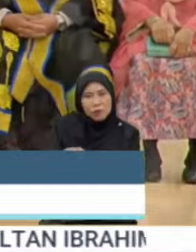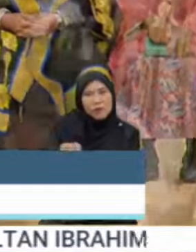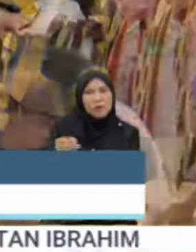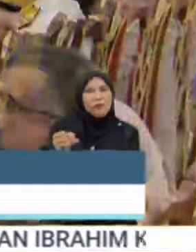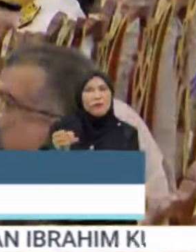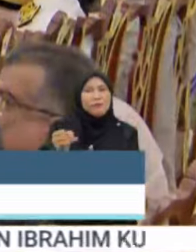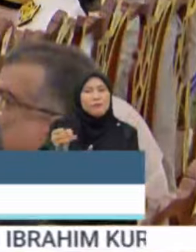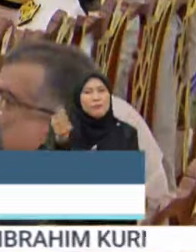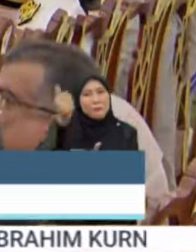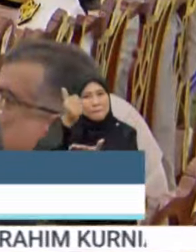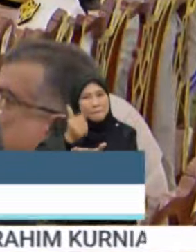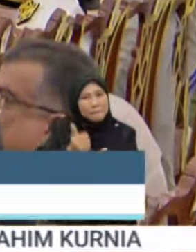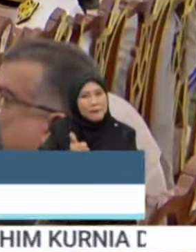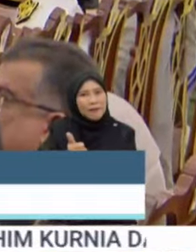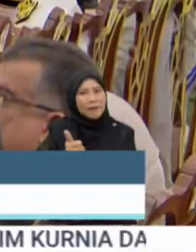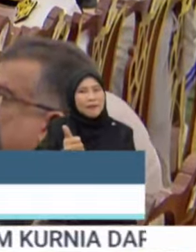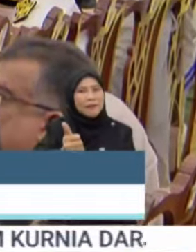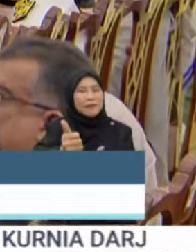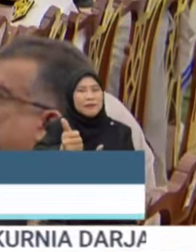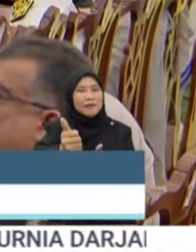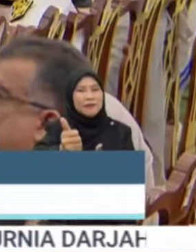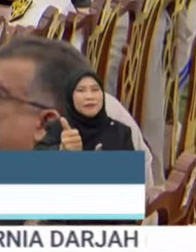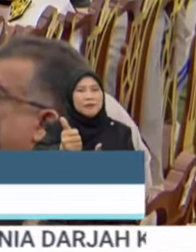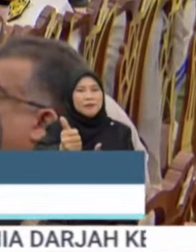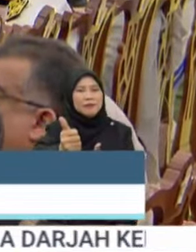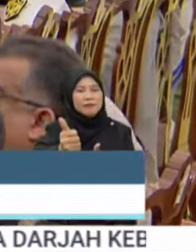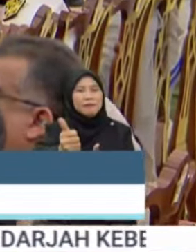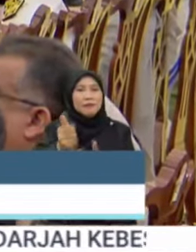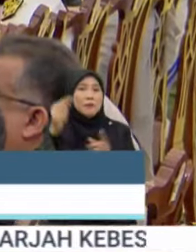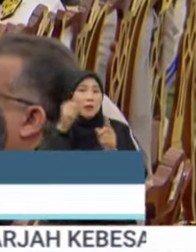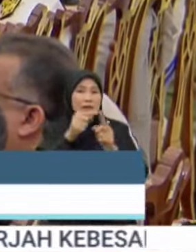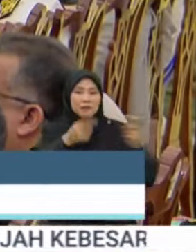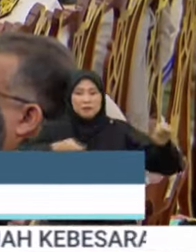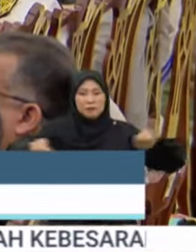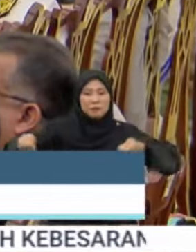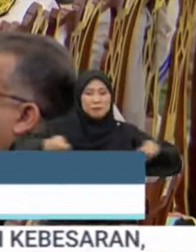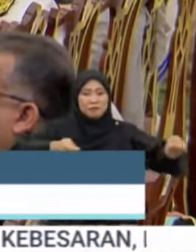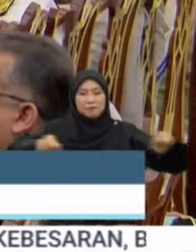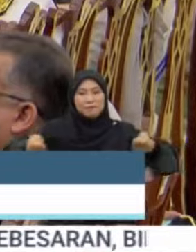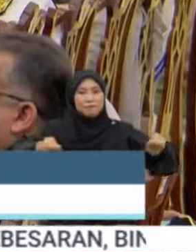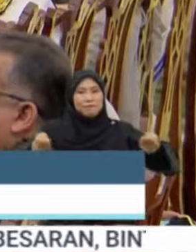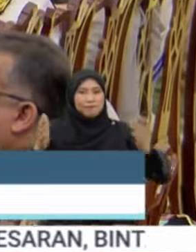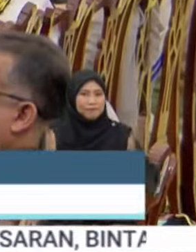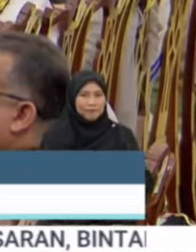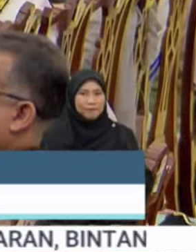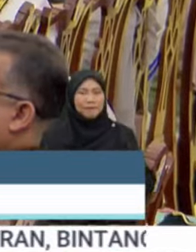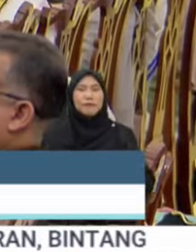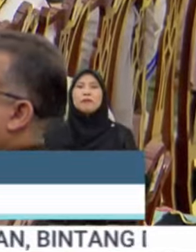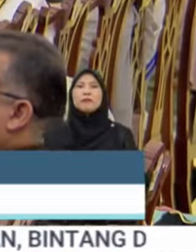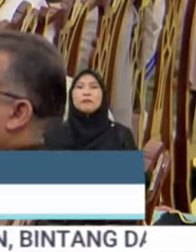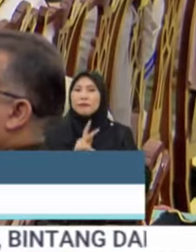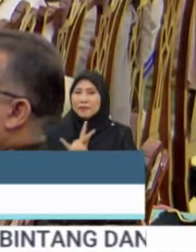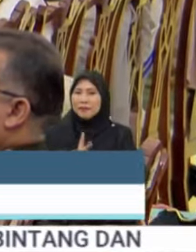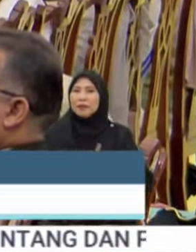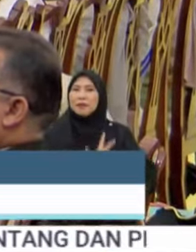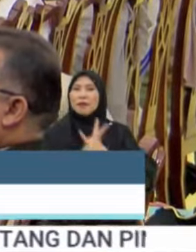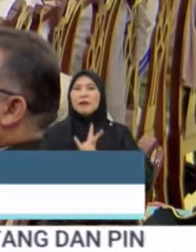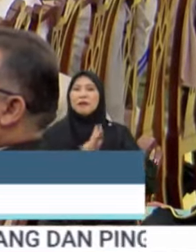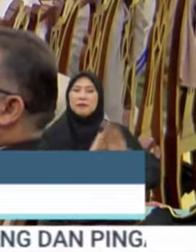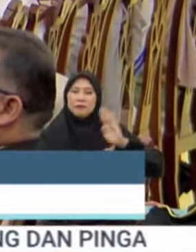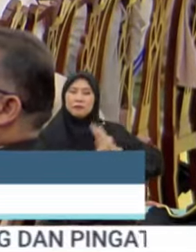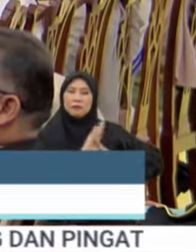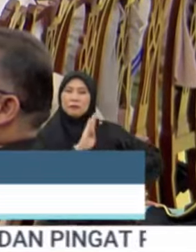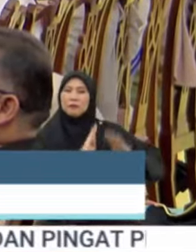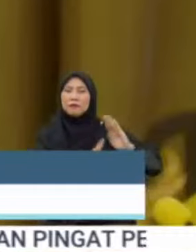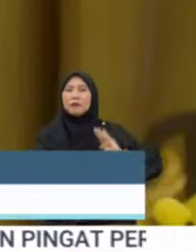amanah kepada pemerintah, jaga tingkah laku dan